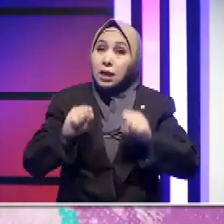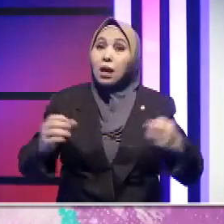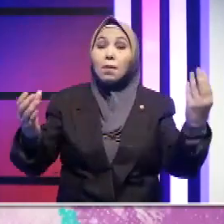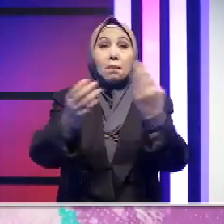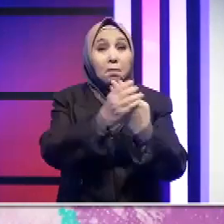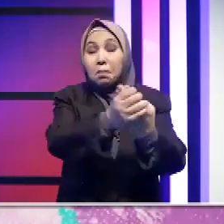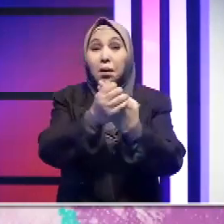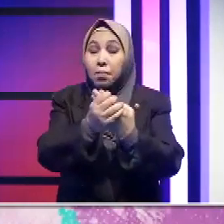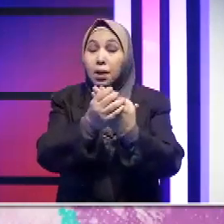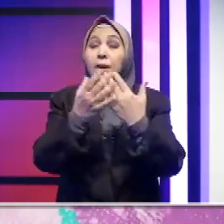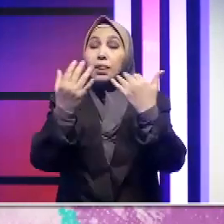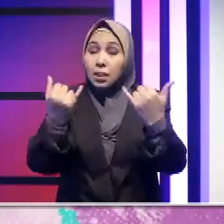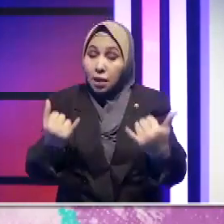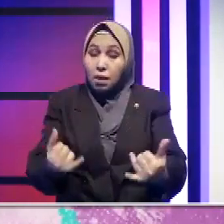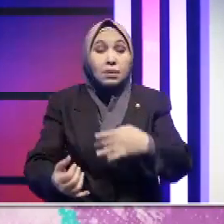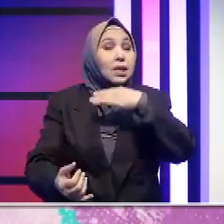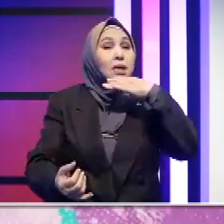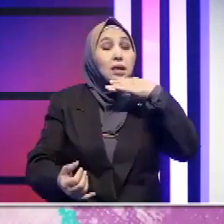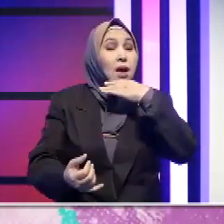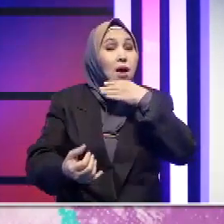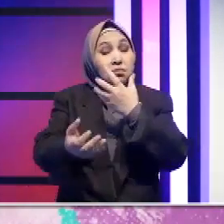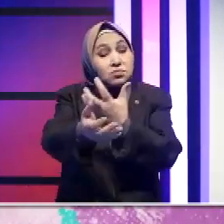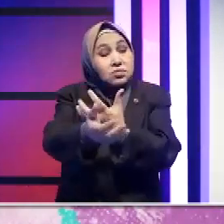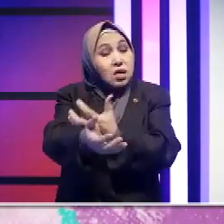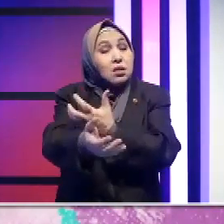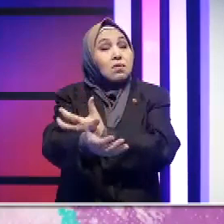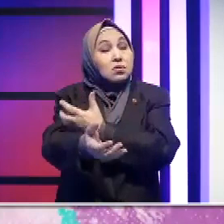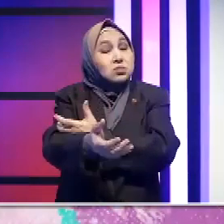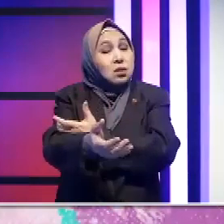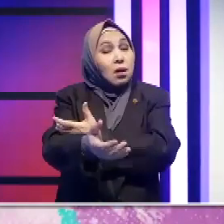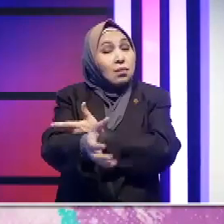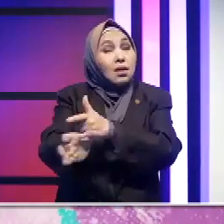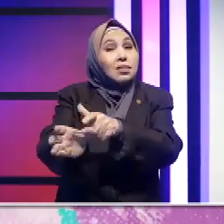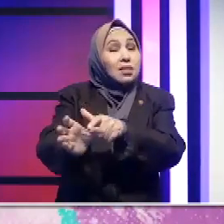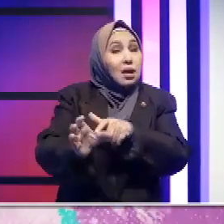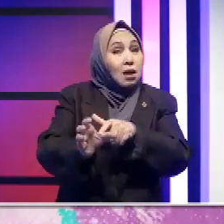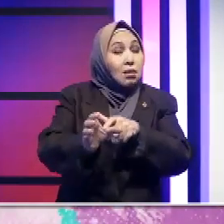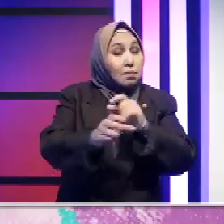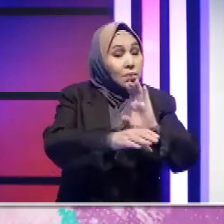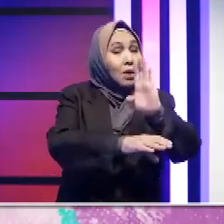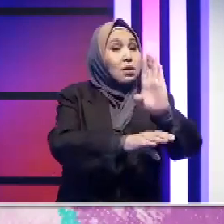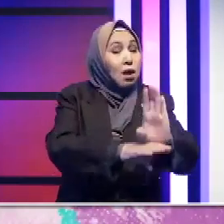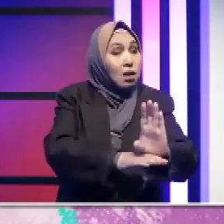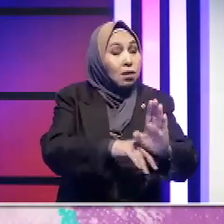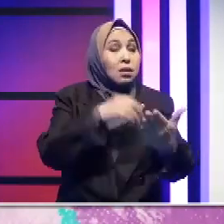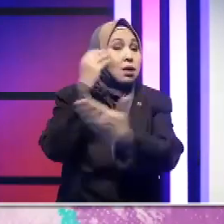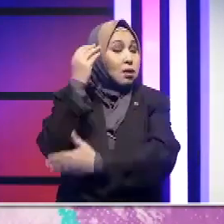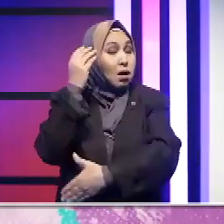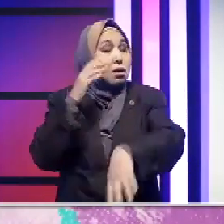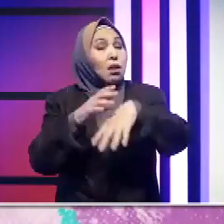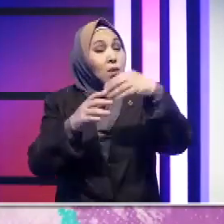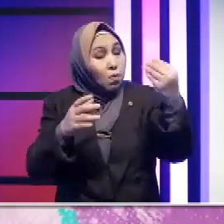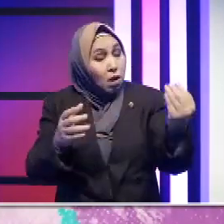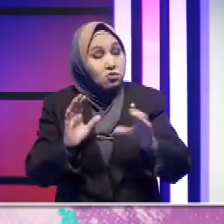I know yang Generation di Jepang semakin nya turun naik kebudayaan negara asing juga